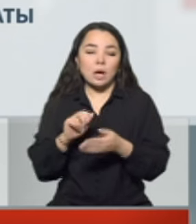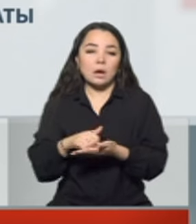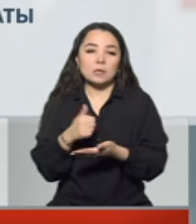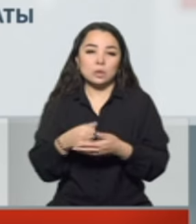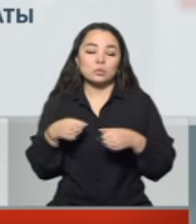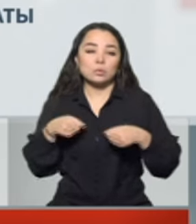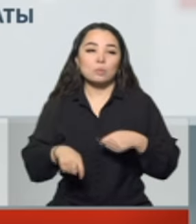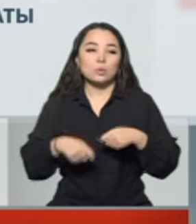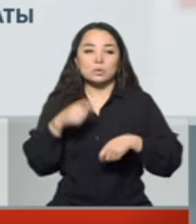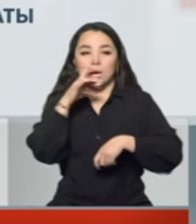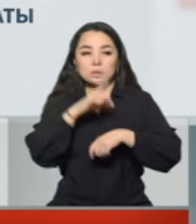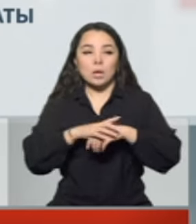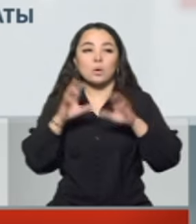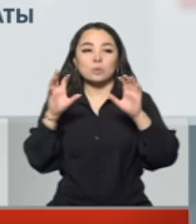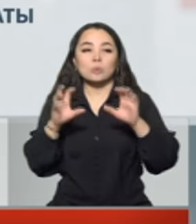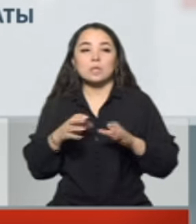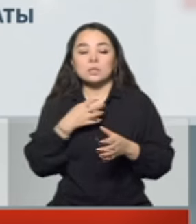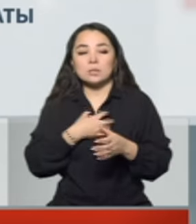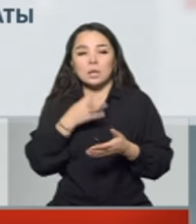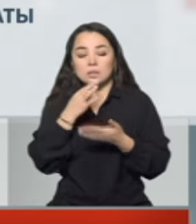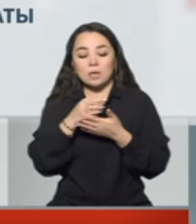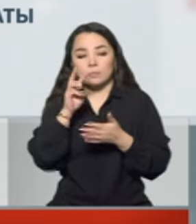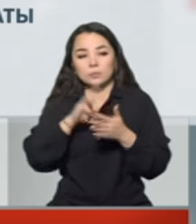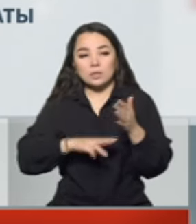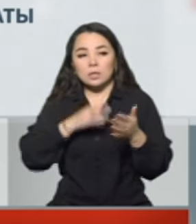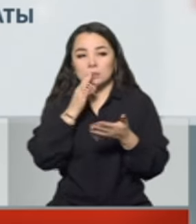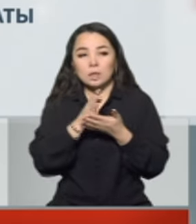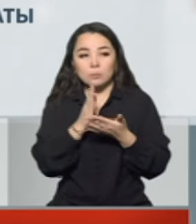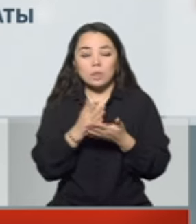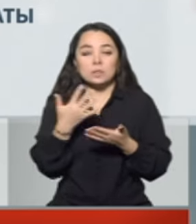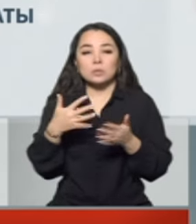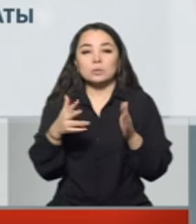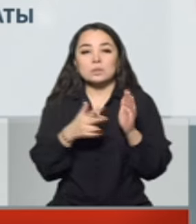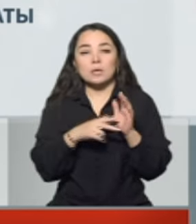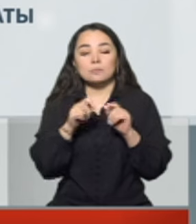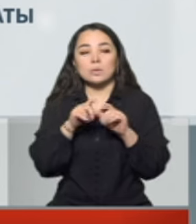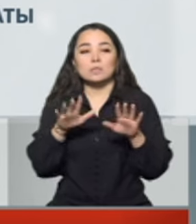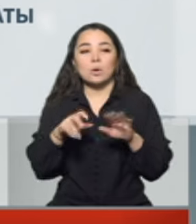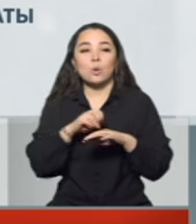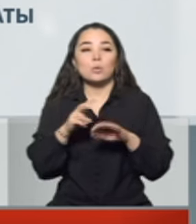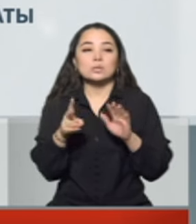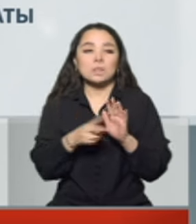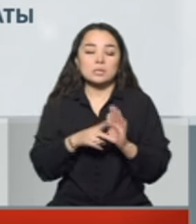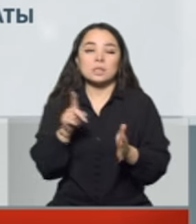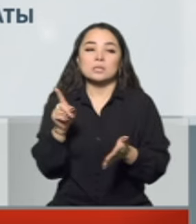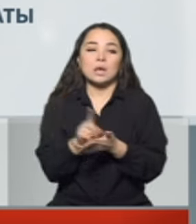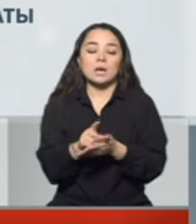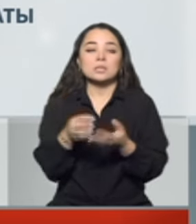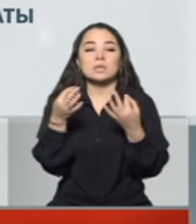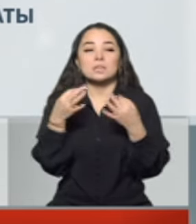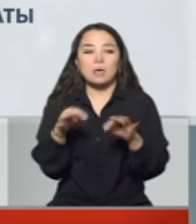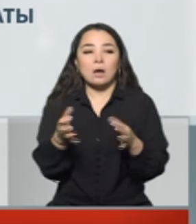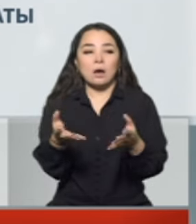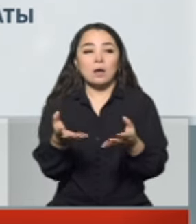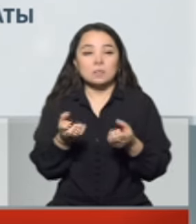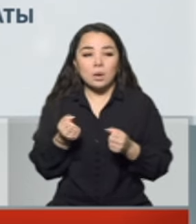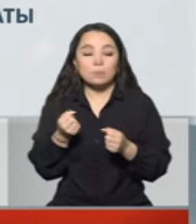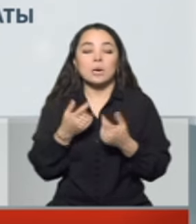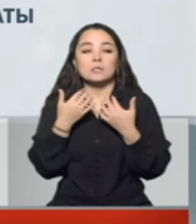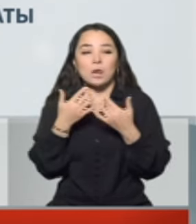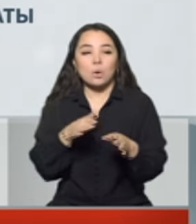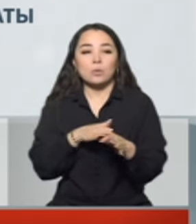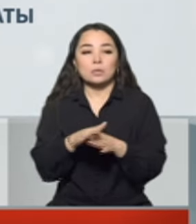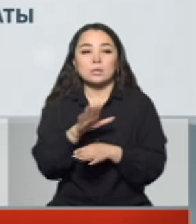әкімшілік құқық бұзушылық кодексі негізінде айыппұл салынды. Қазір 58 мектептің 17-сі тиісті лицензиясын алып,